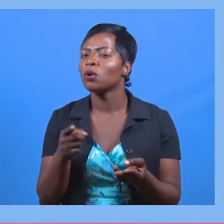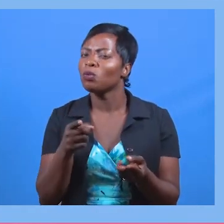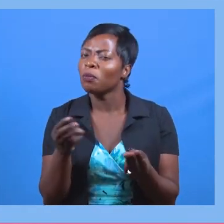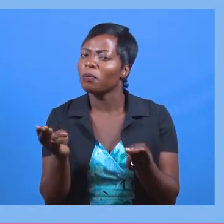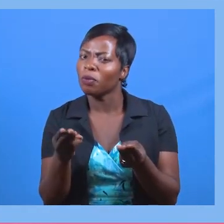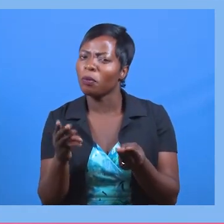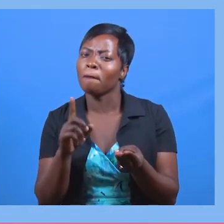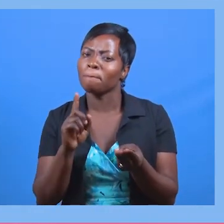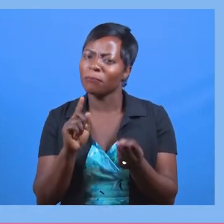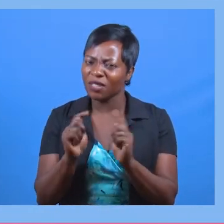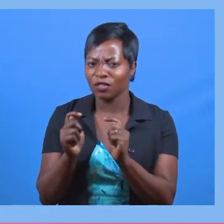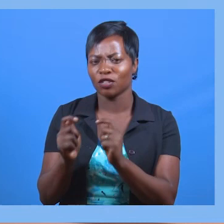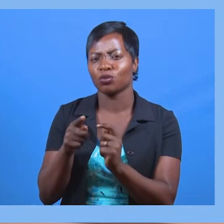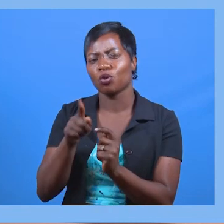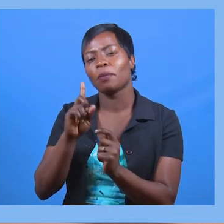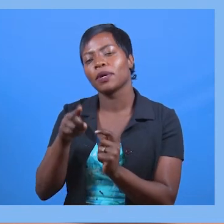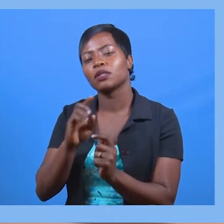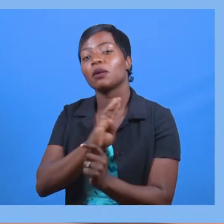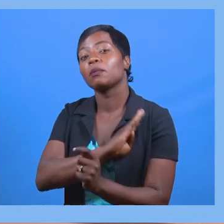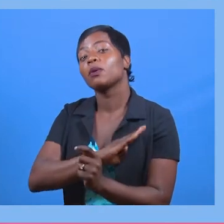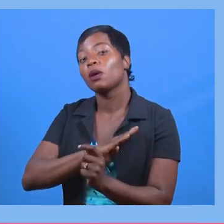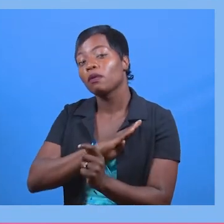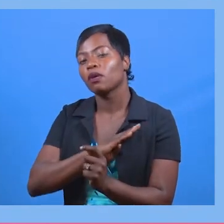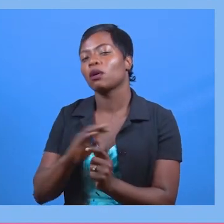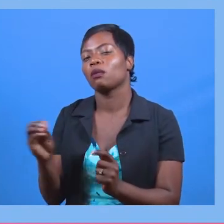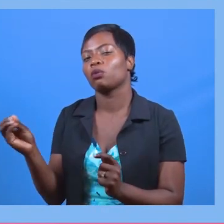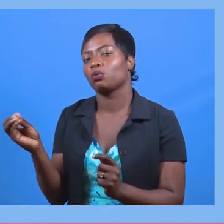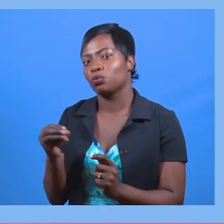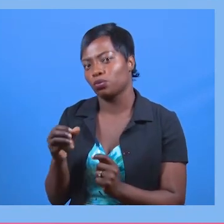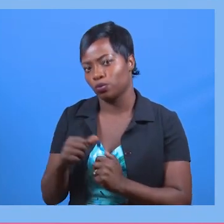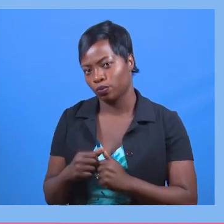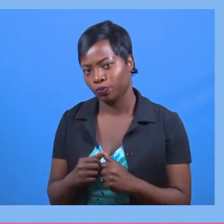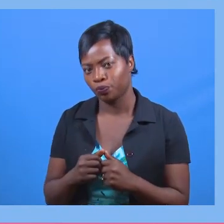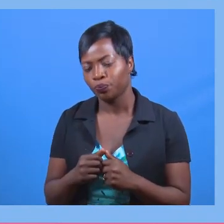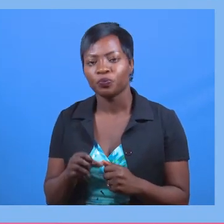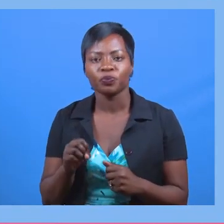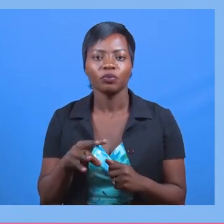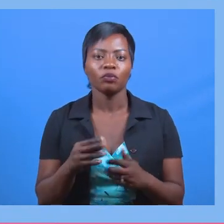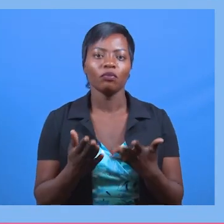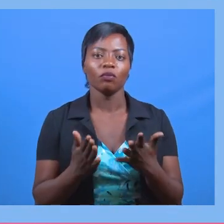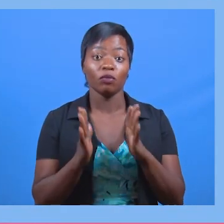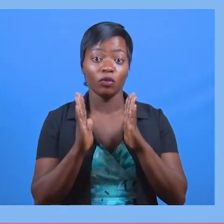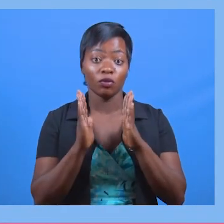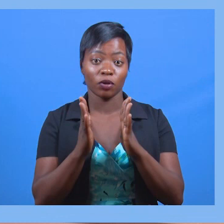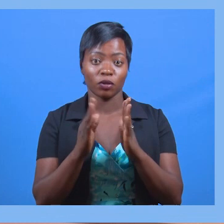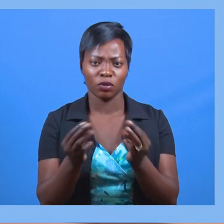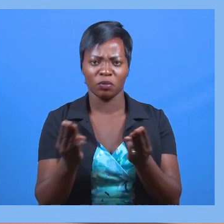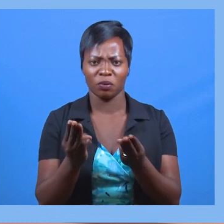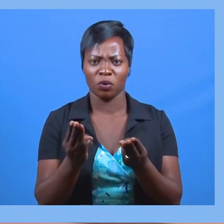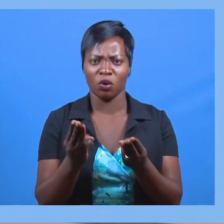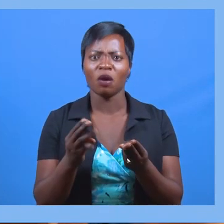munotsindidzwa kuti unofana kunge une hunhu. Saka ndikaenda pamataura pekuti vanhu vari kuuya